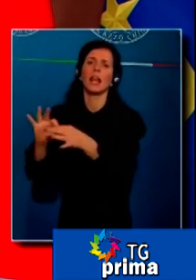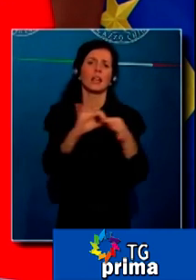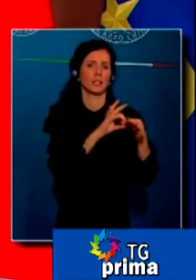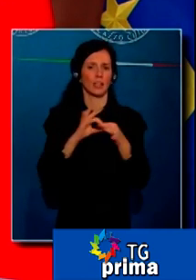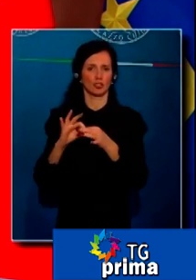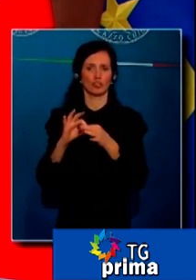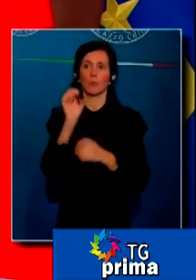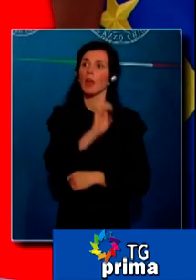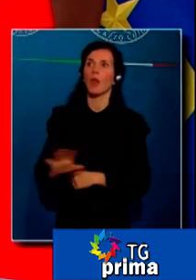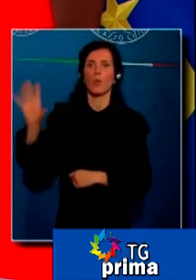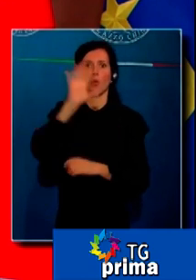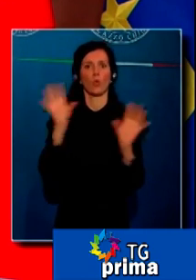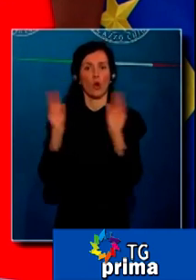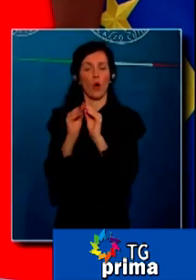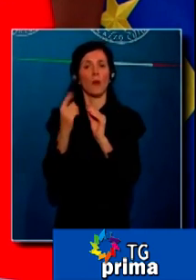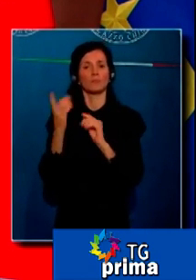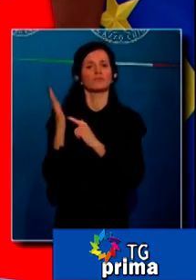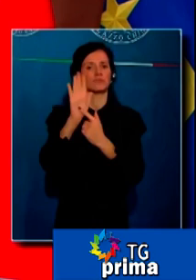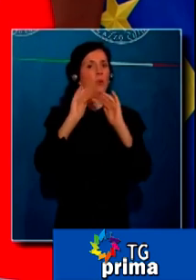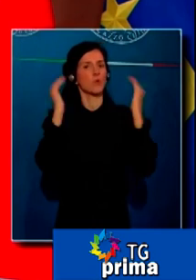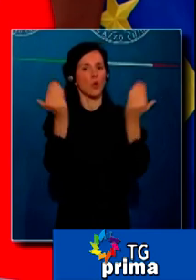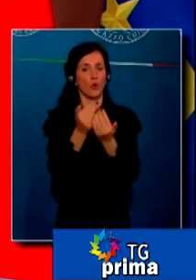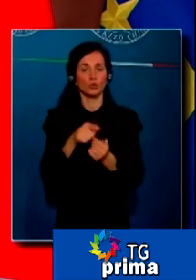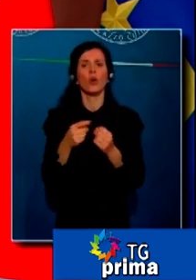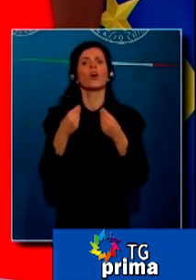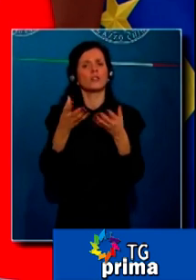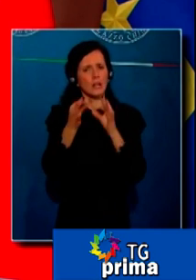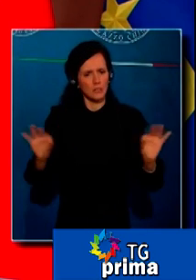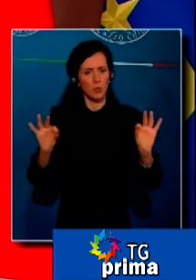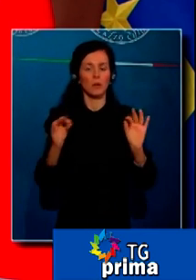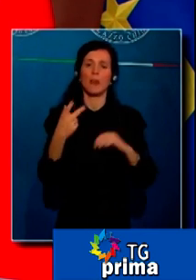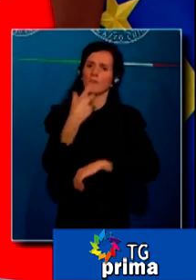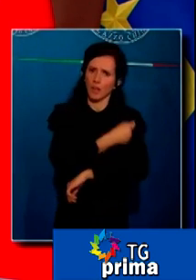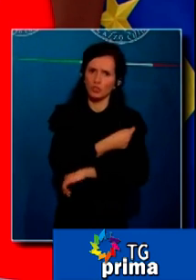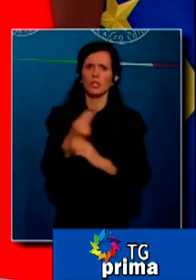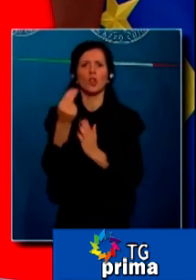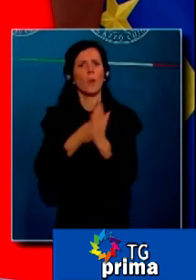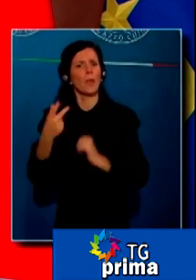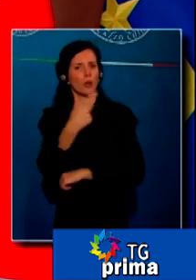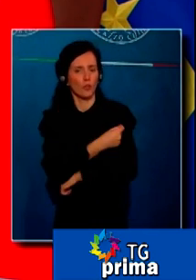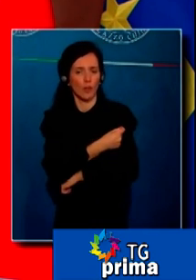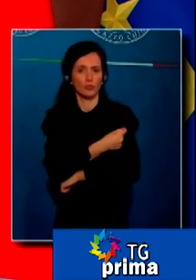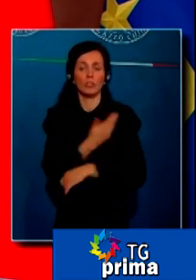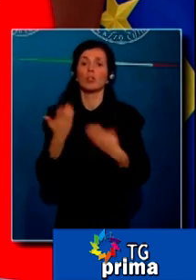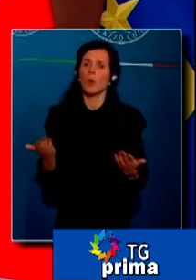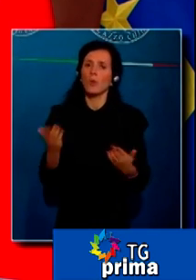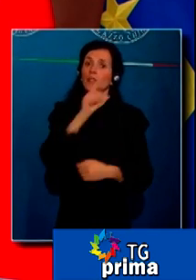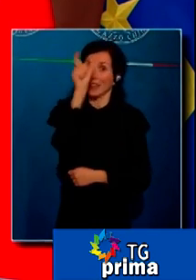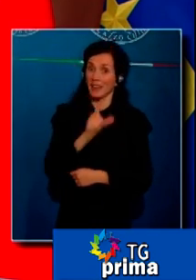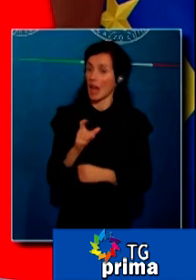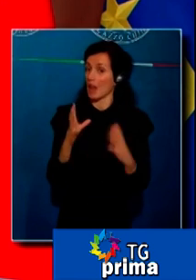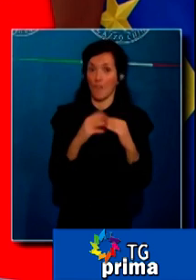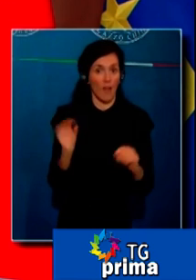mondo. Metteremo a disposizione vaccini e piani vaccinali. Detto questo, l'Italia non l'ha fatto perché